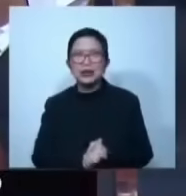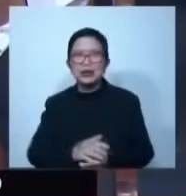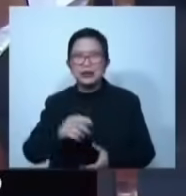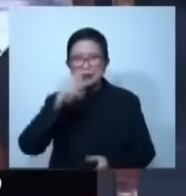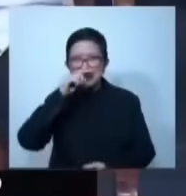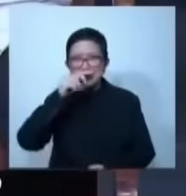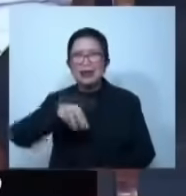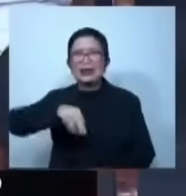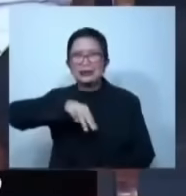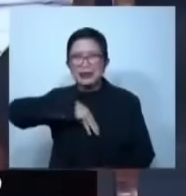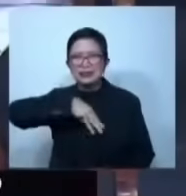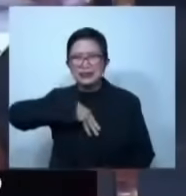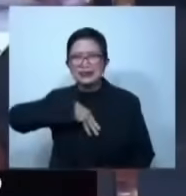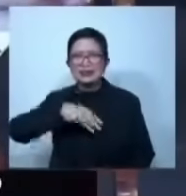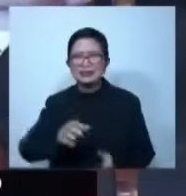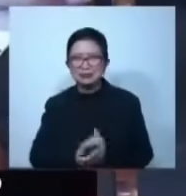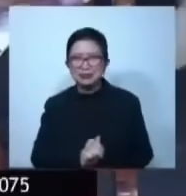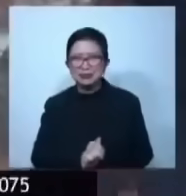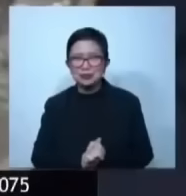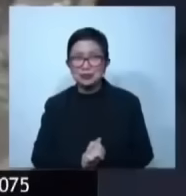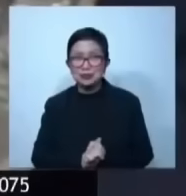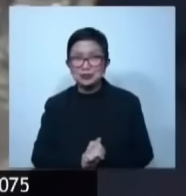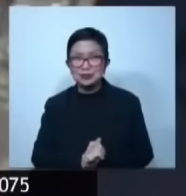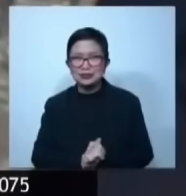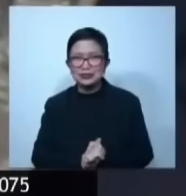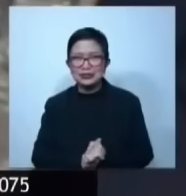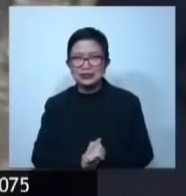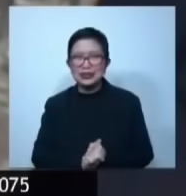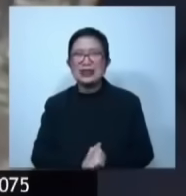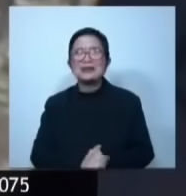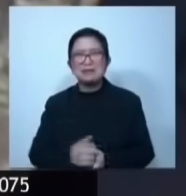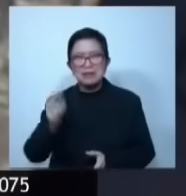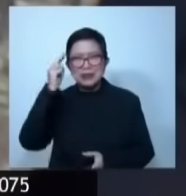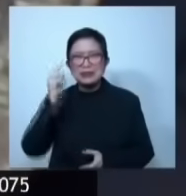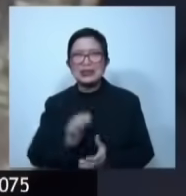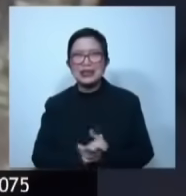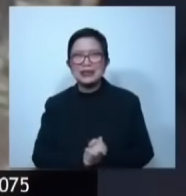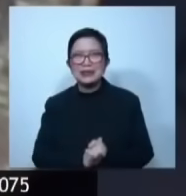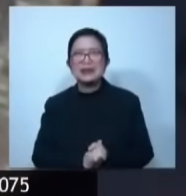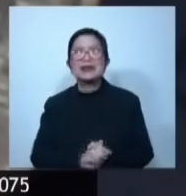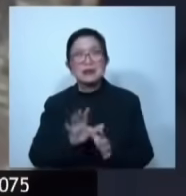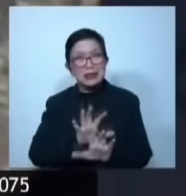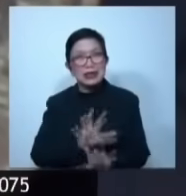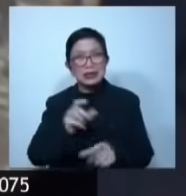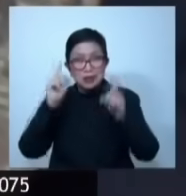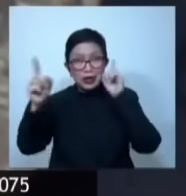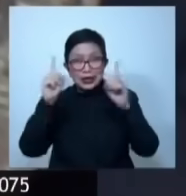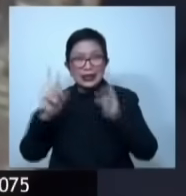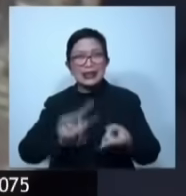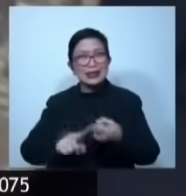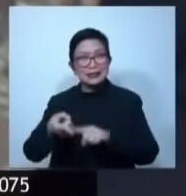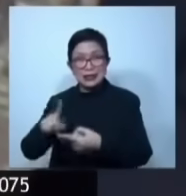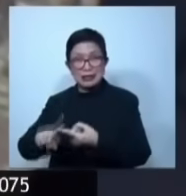Dr mah MD tentunya pimpinan partai politik serta hadirin undangan serta rekan-rekan media yang